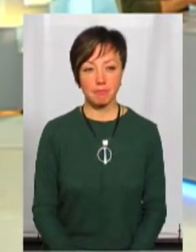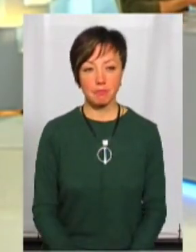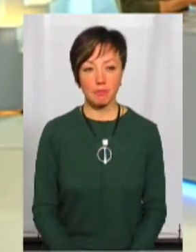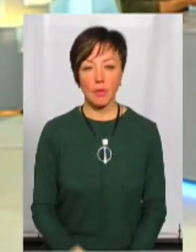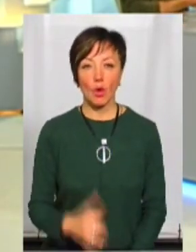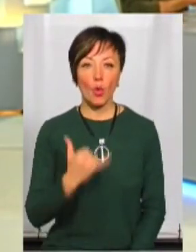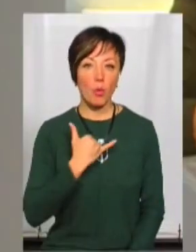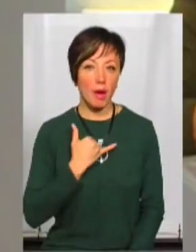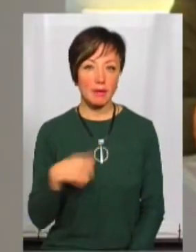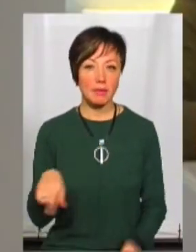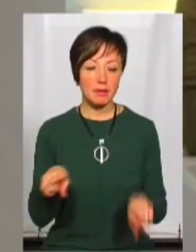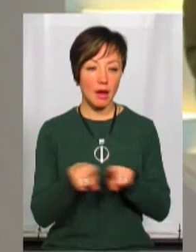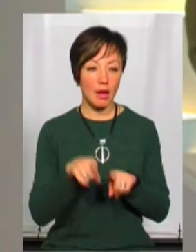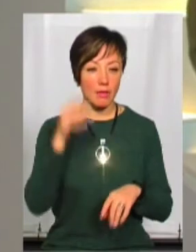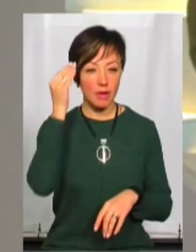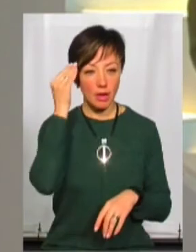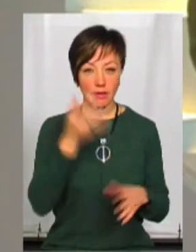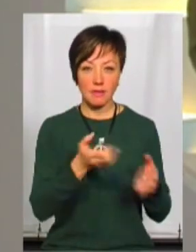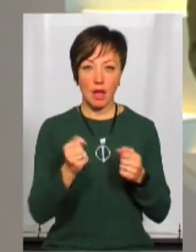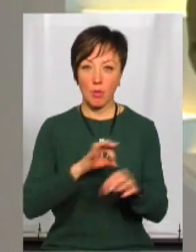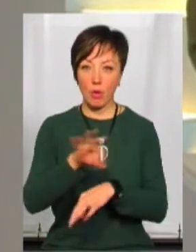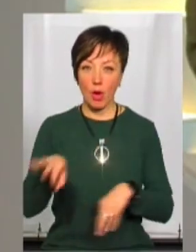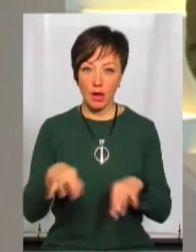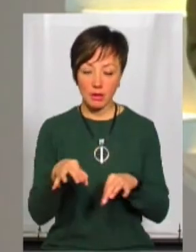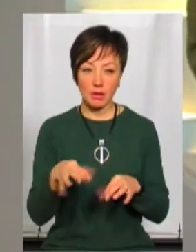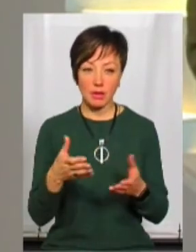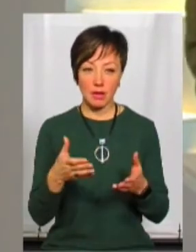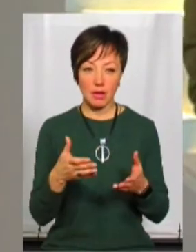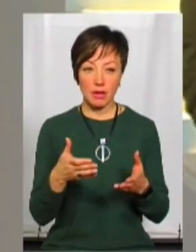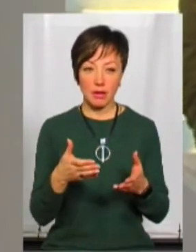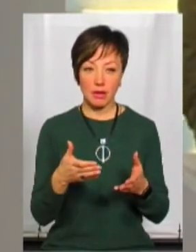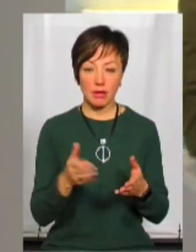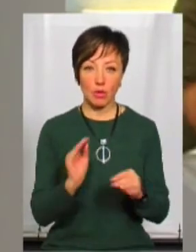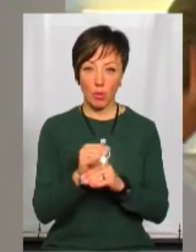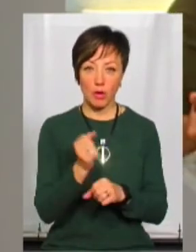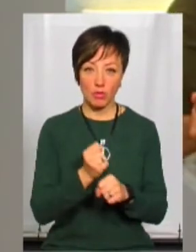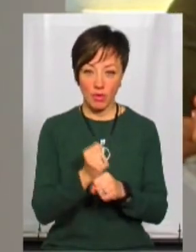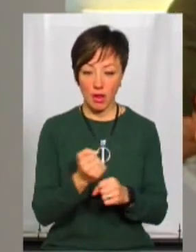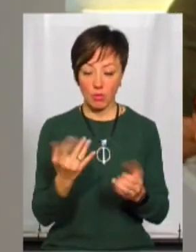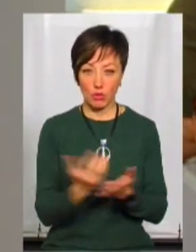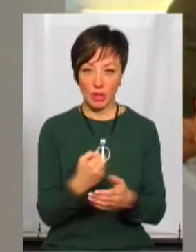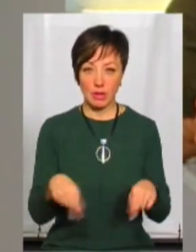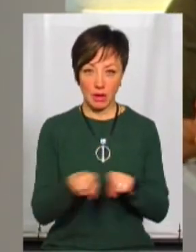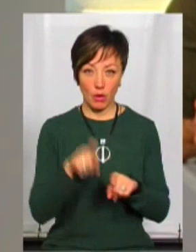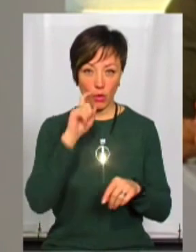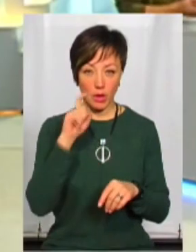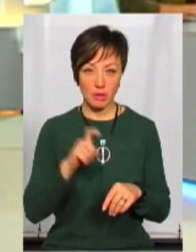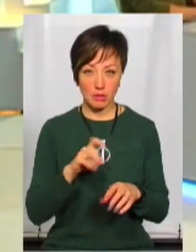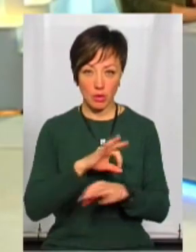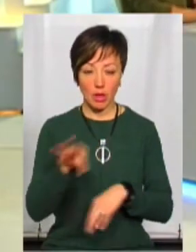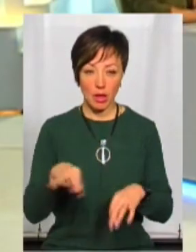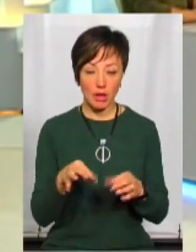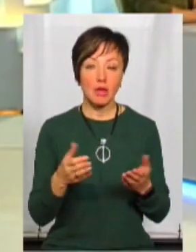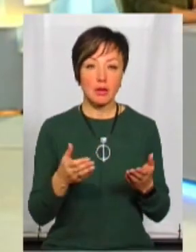таке складається враження, що нібито взяли ваш проєкт, або взяли його за цілком, або допрацювали, і от, наприклад, отримали такий український його проєкт.